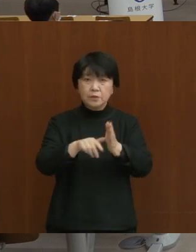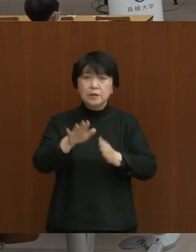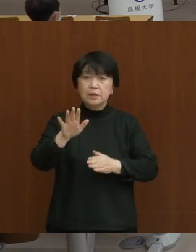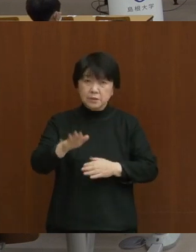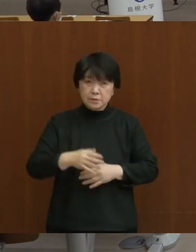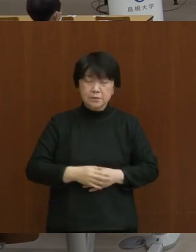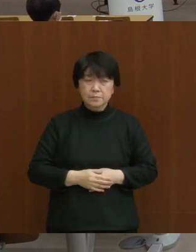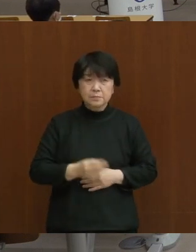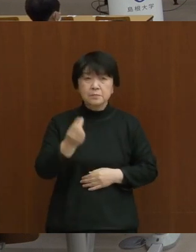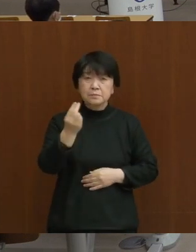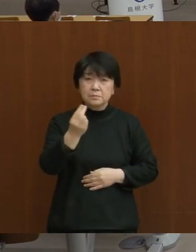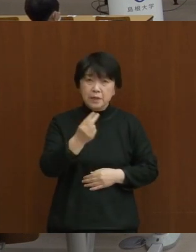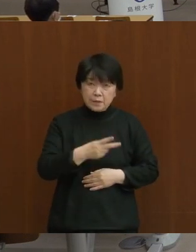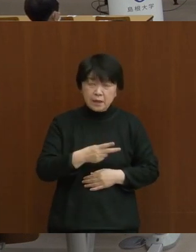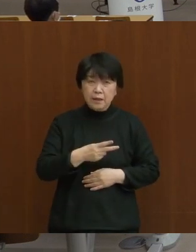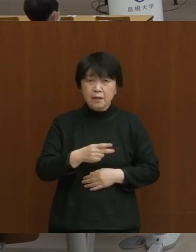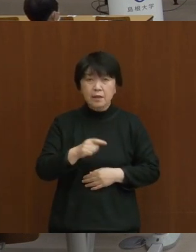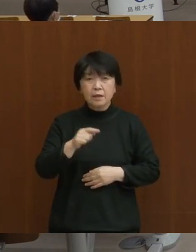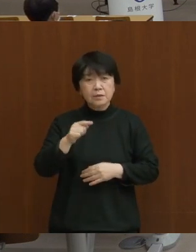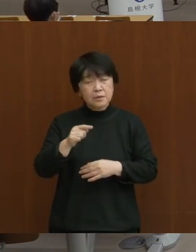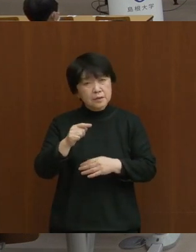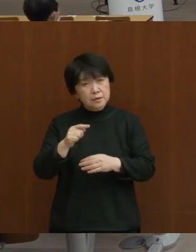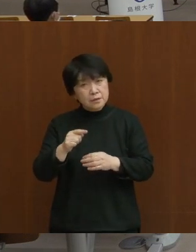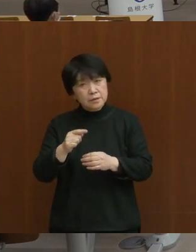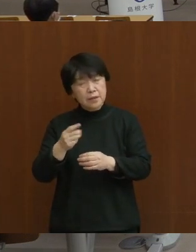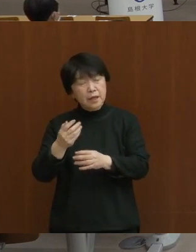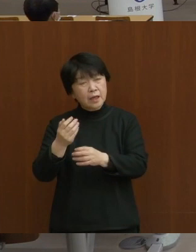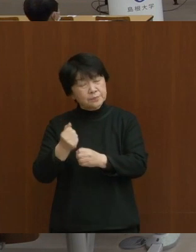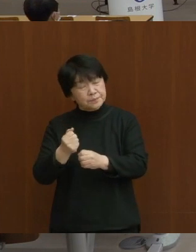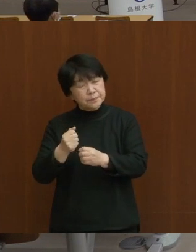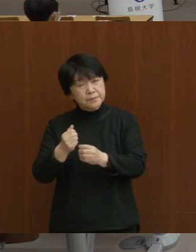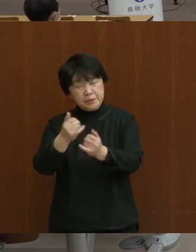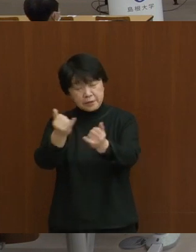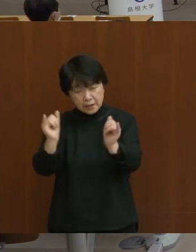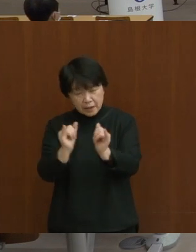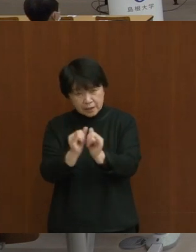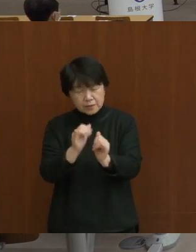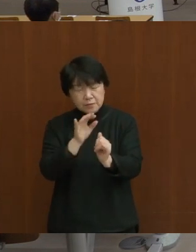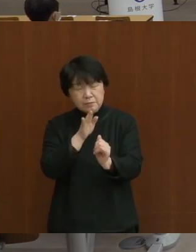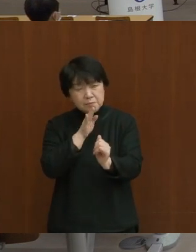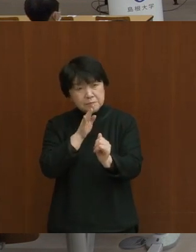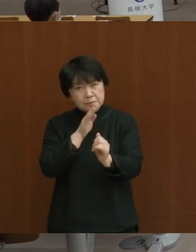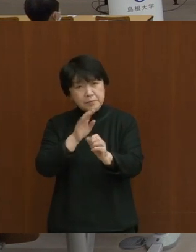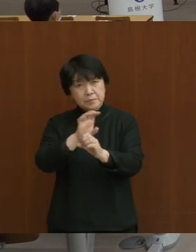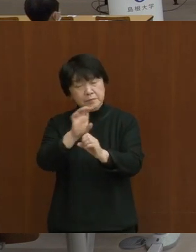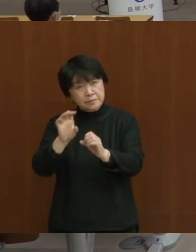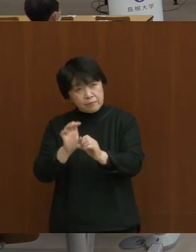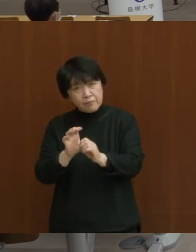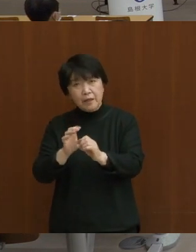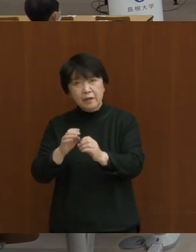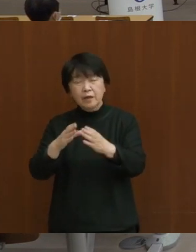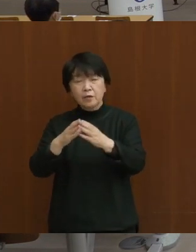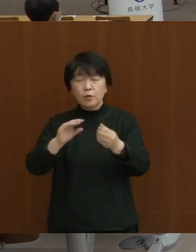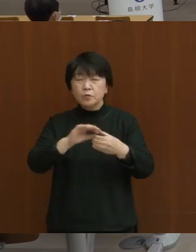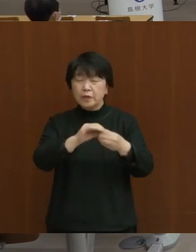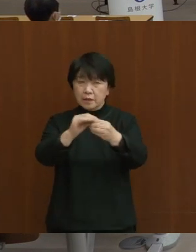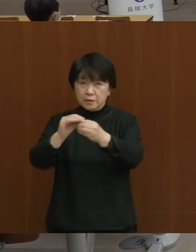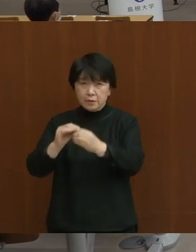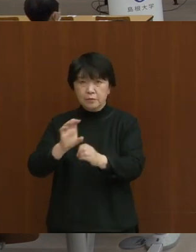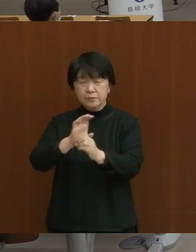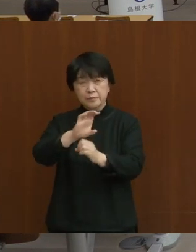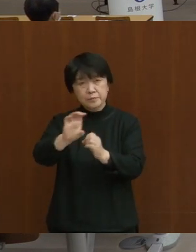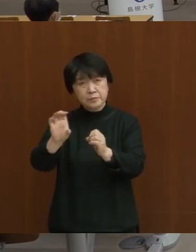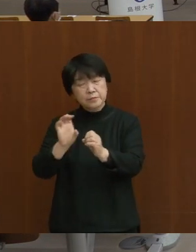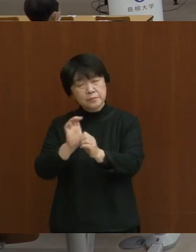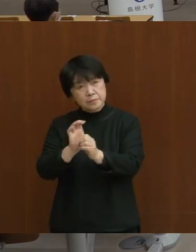に持続可能な社会の実現については、国連が提唱した SDGs